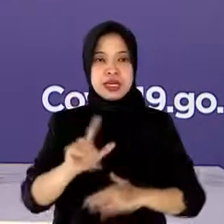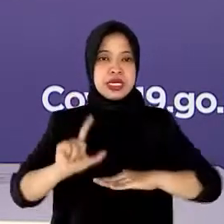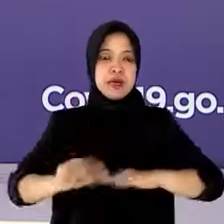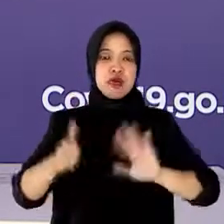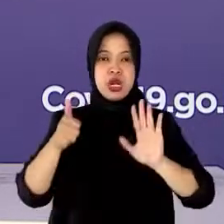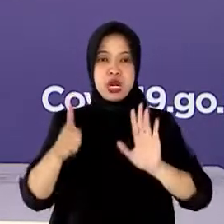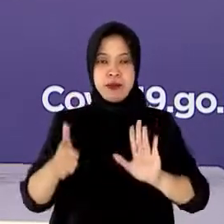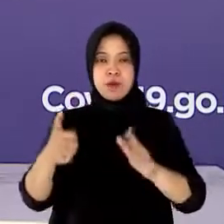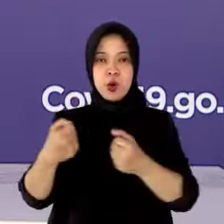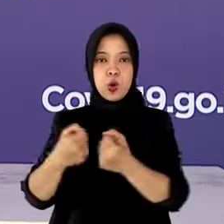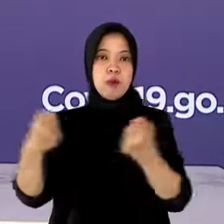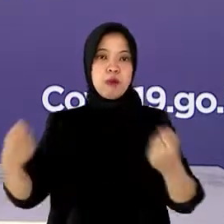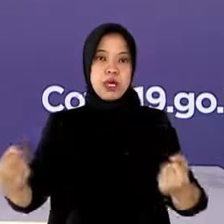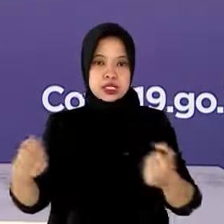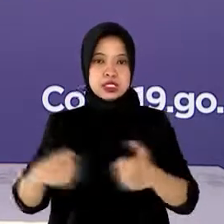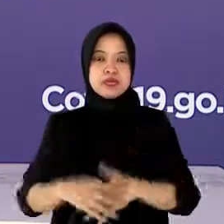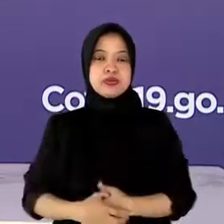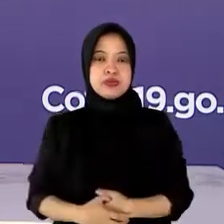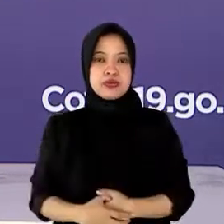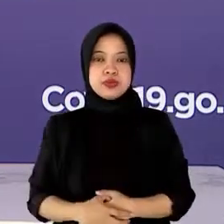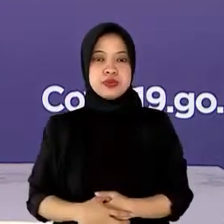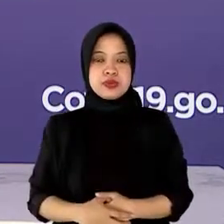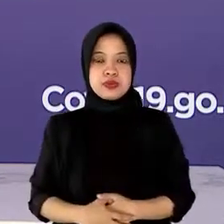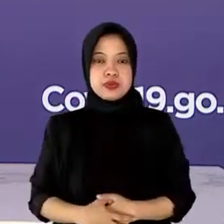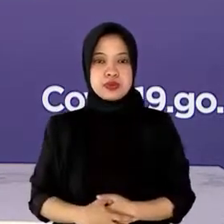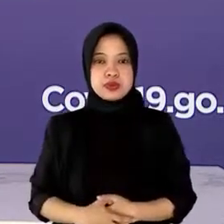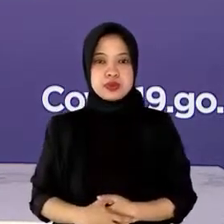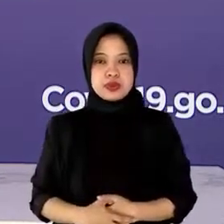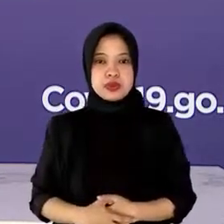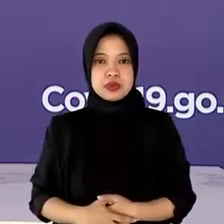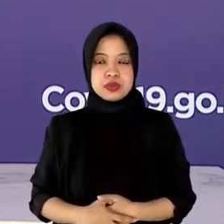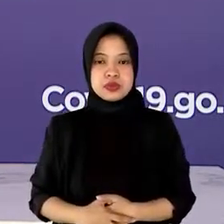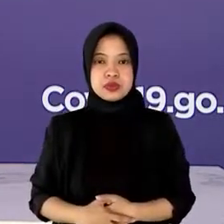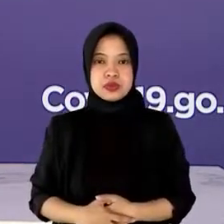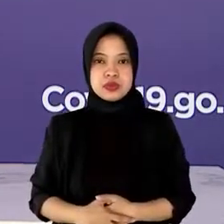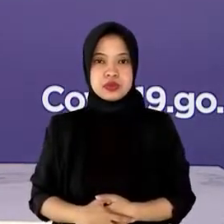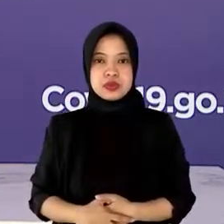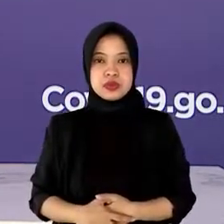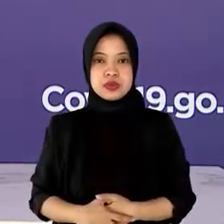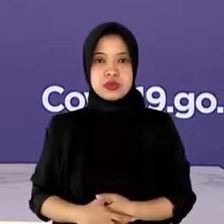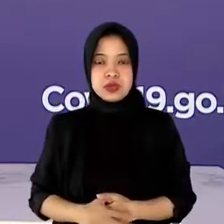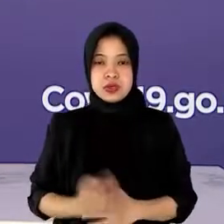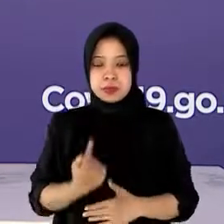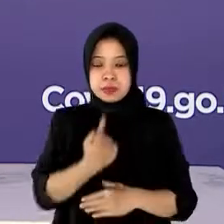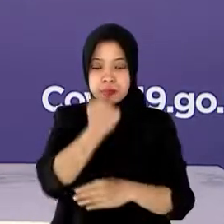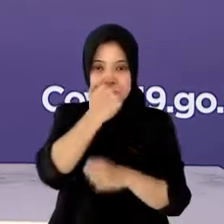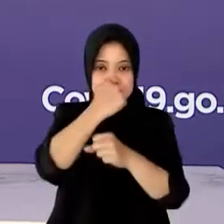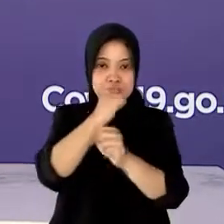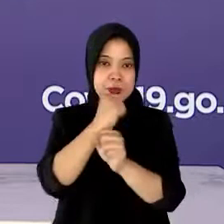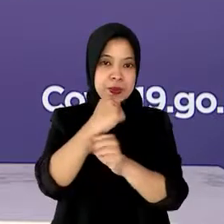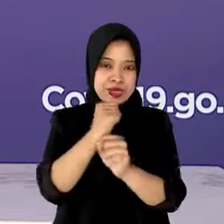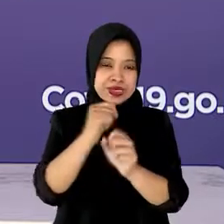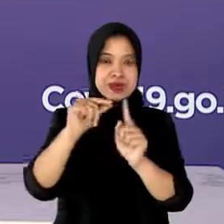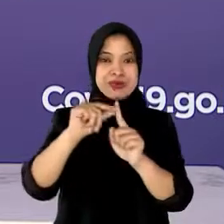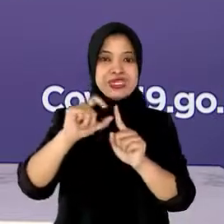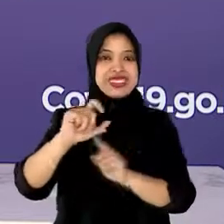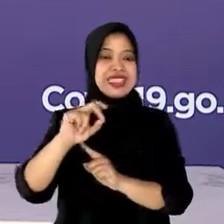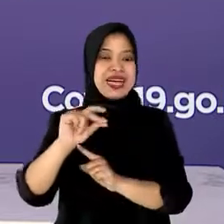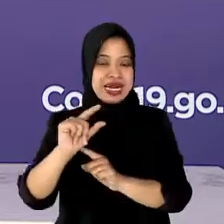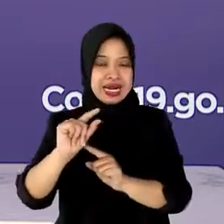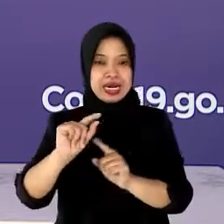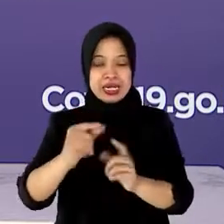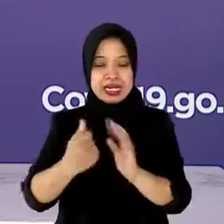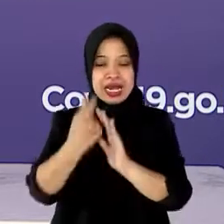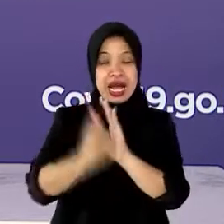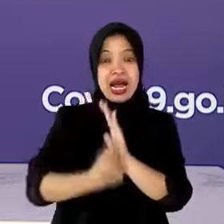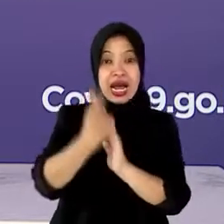liputan6.com dan kompas.com Hai pada prinsipnya dalam pembiayaan testing PCR terdapat beberapa